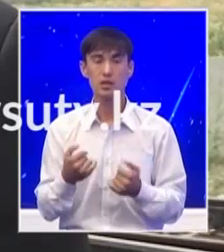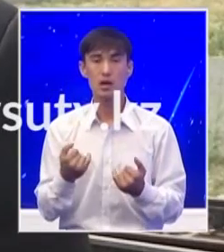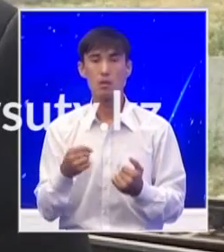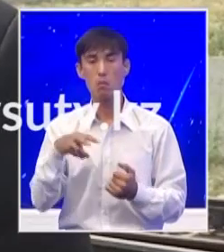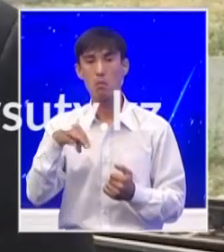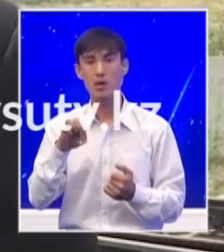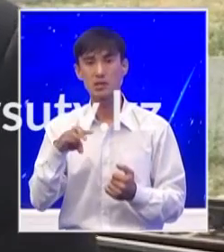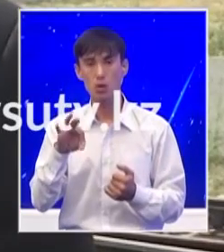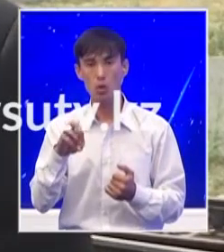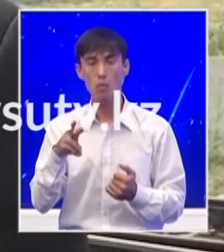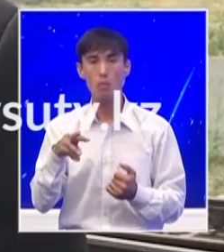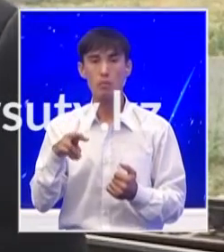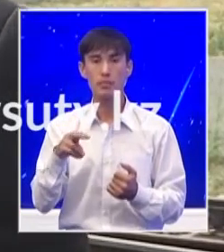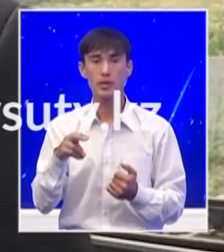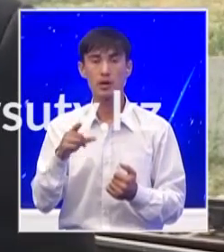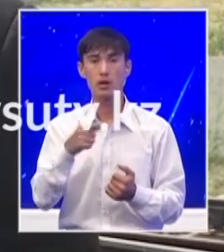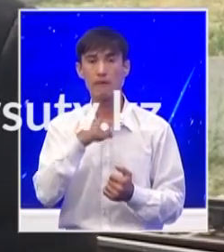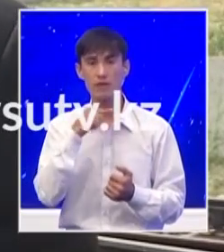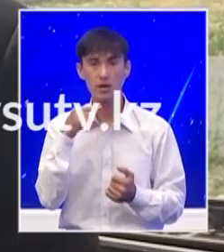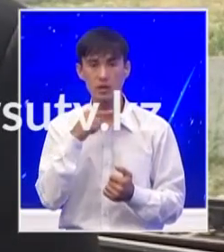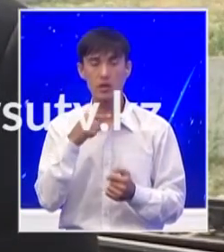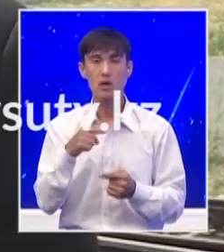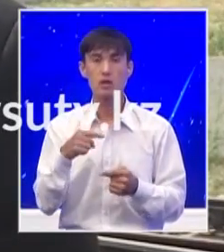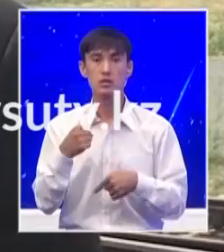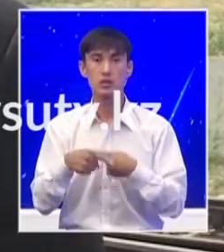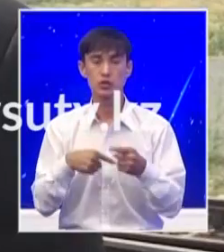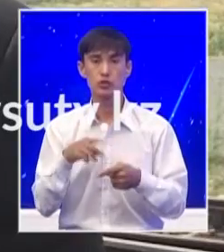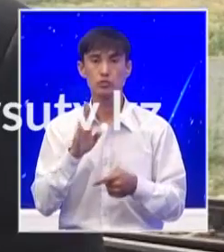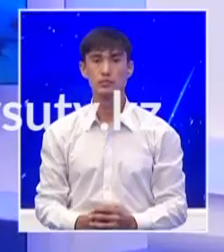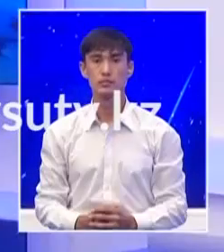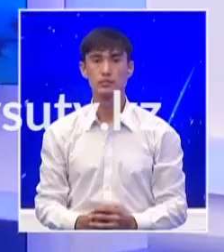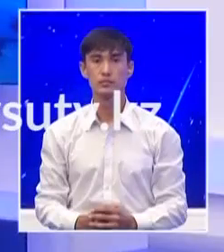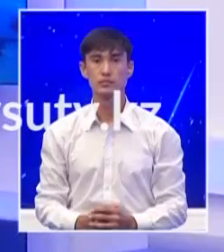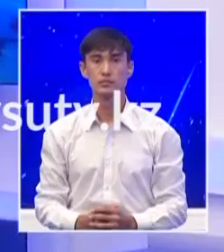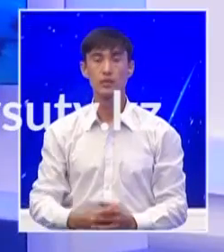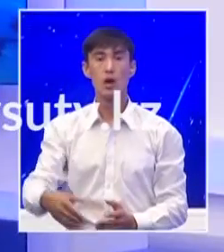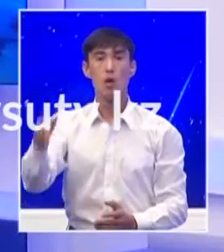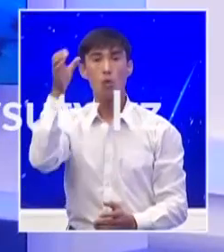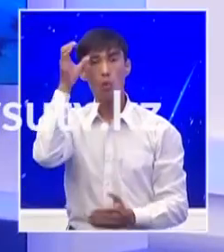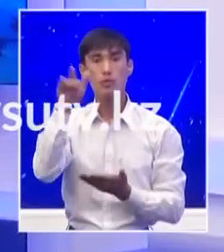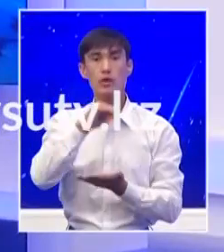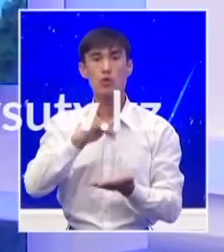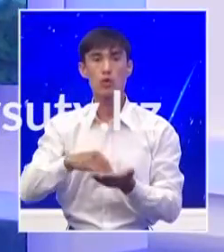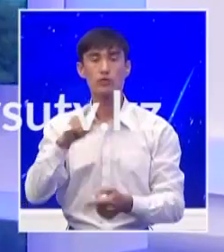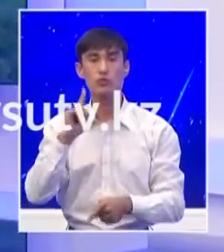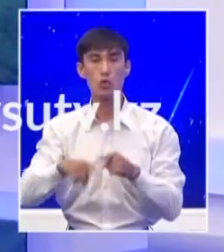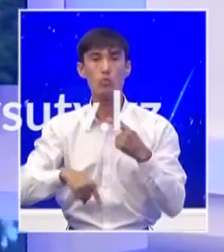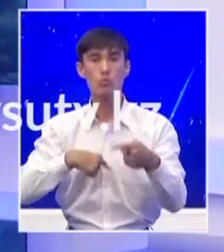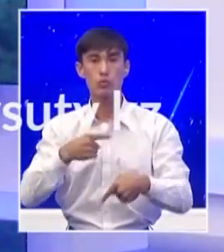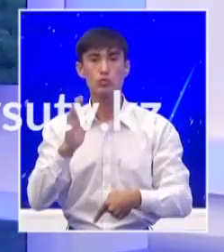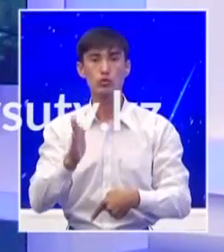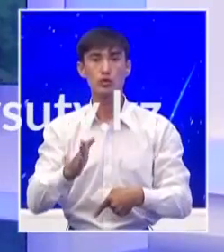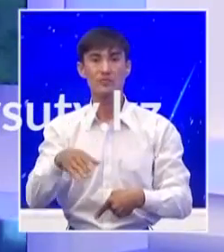масло подсолнечное, говядина. А у нас и следующие поездки будут. Умный город. В скором будущем Текели